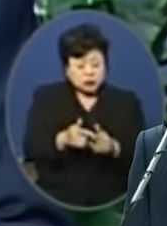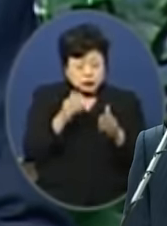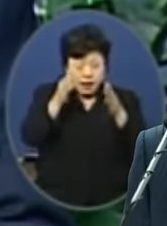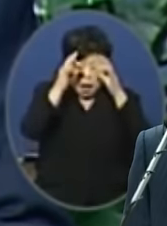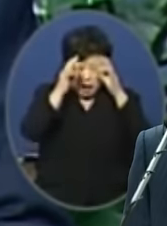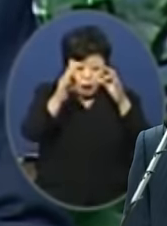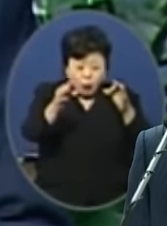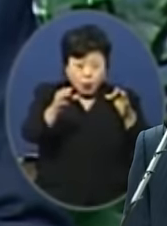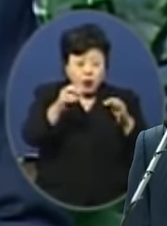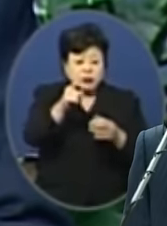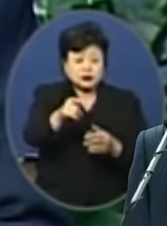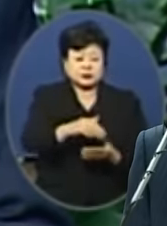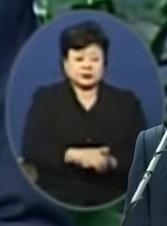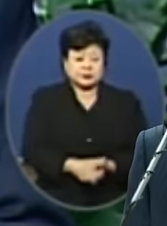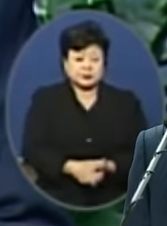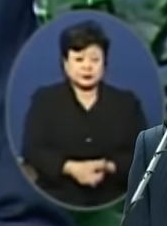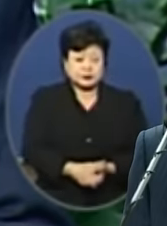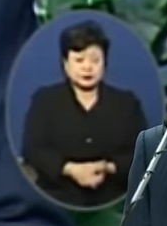바라보고 이거